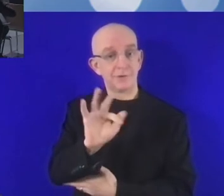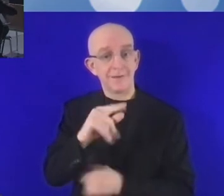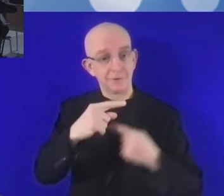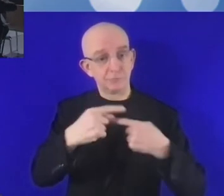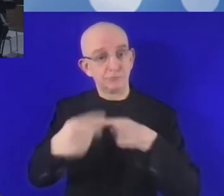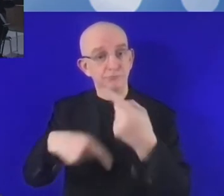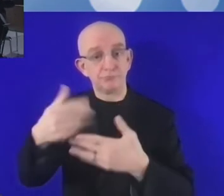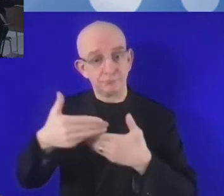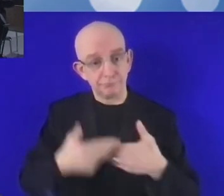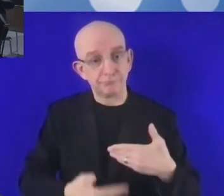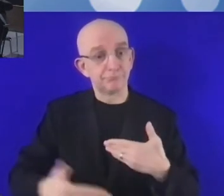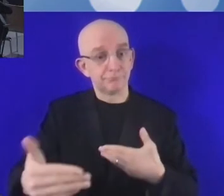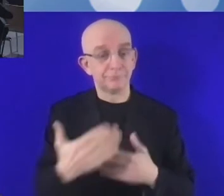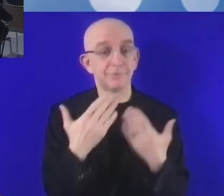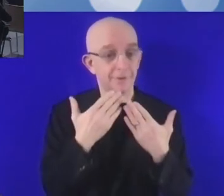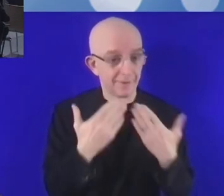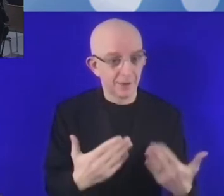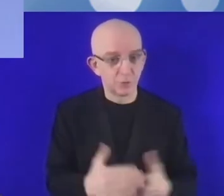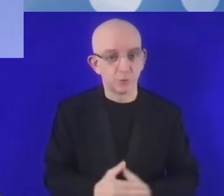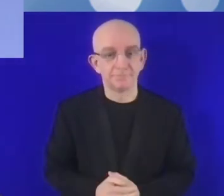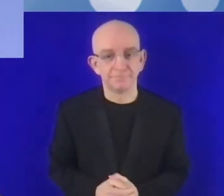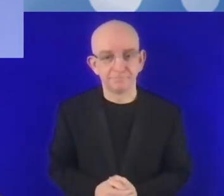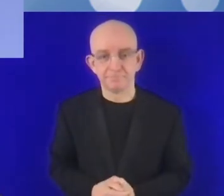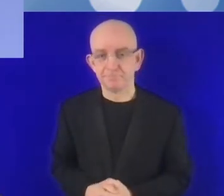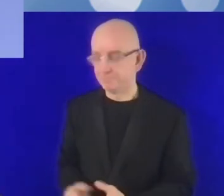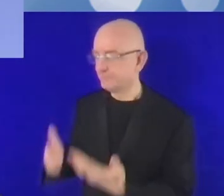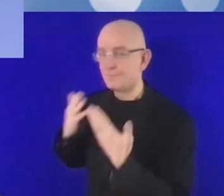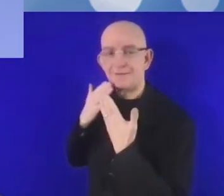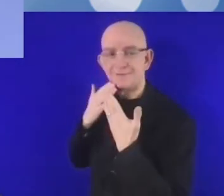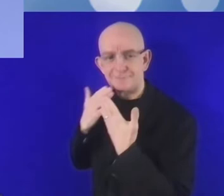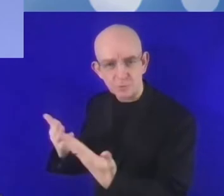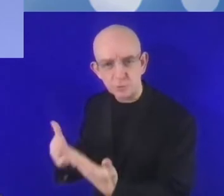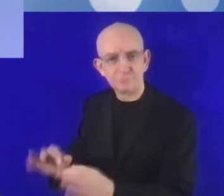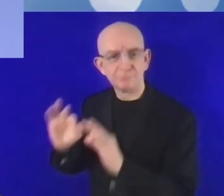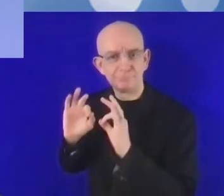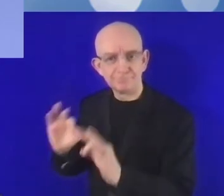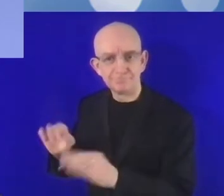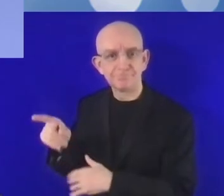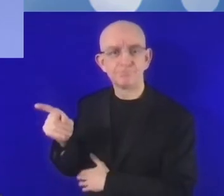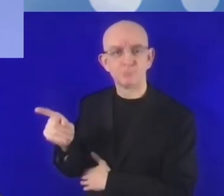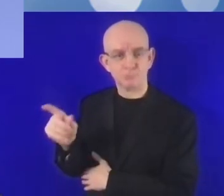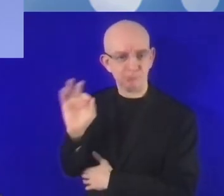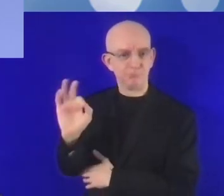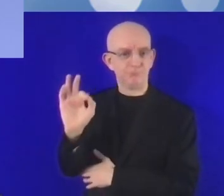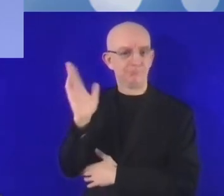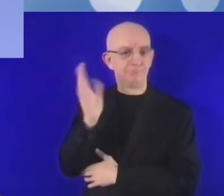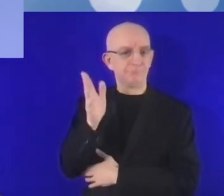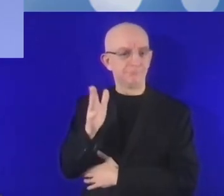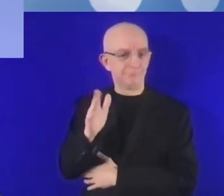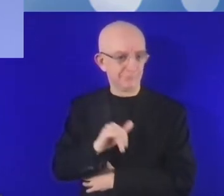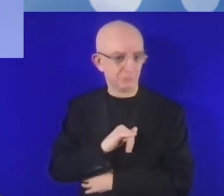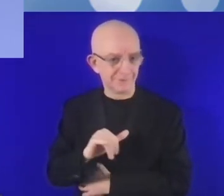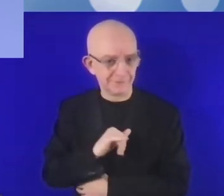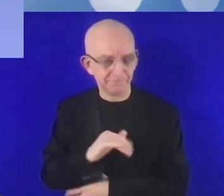se feront un grand succès aussi dans le futur. Merci beaucoup pour ces remarques intéressantes. Maintenant, j'ai le grand plaisir